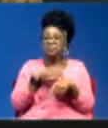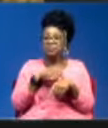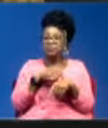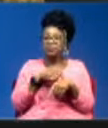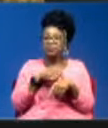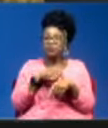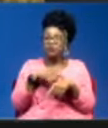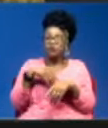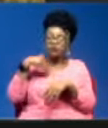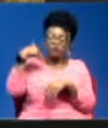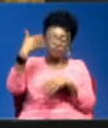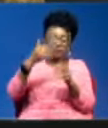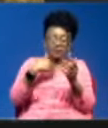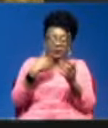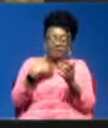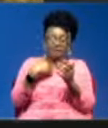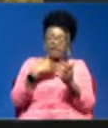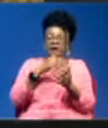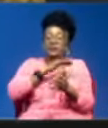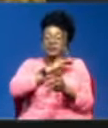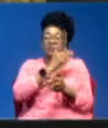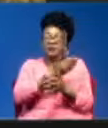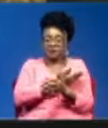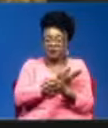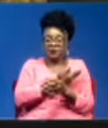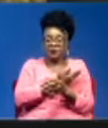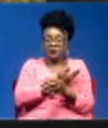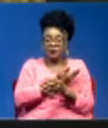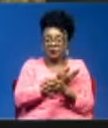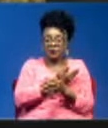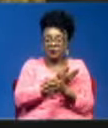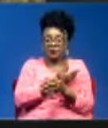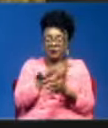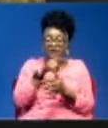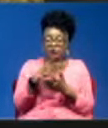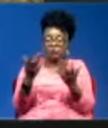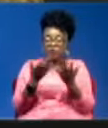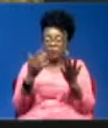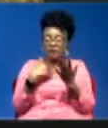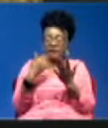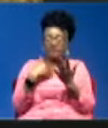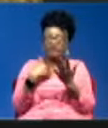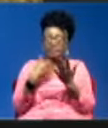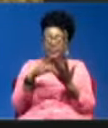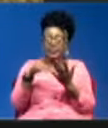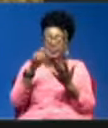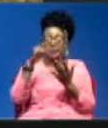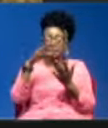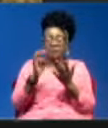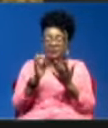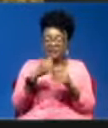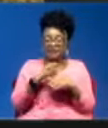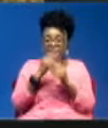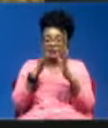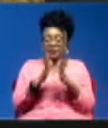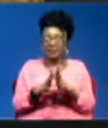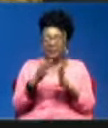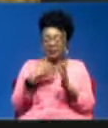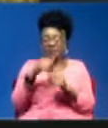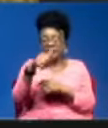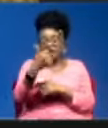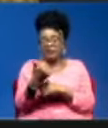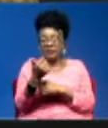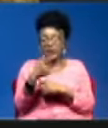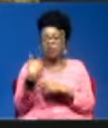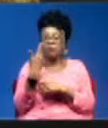wanakuanga na energy, wanakuanga na nguvu sana. Ndio unaona hapo ndio kuna pacemaker, na kuna wale wanariadha wengine hata